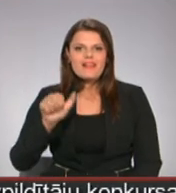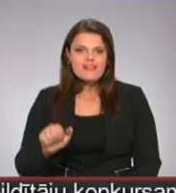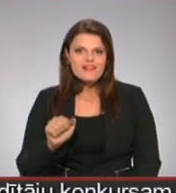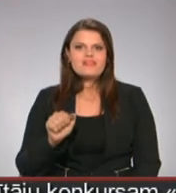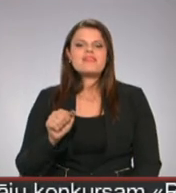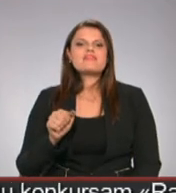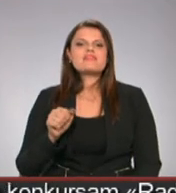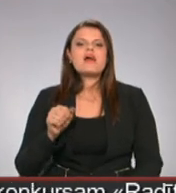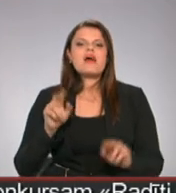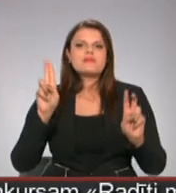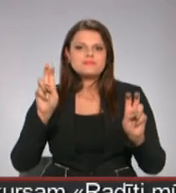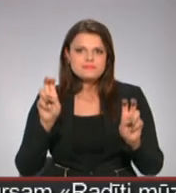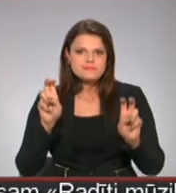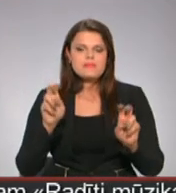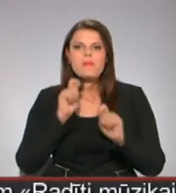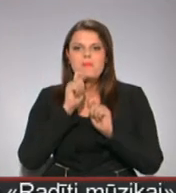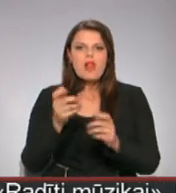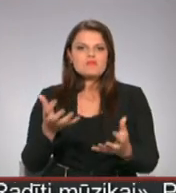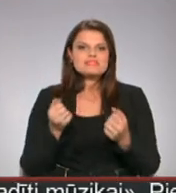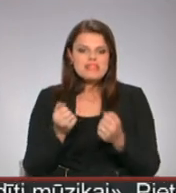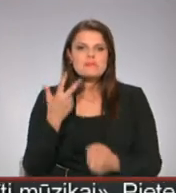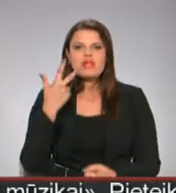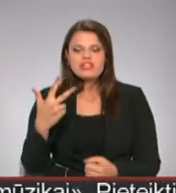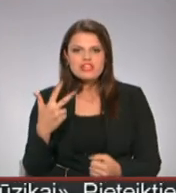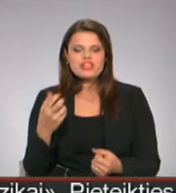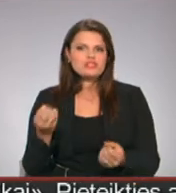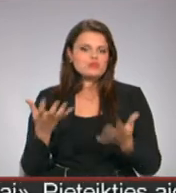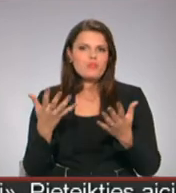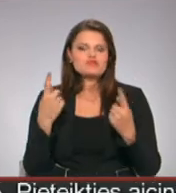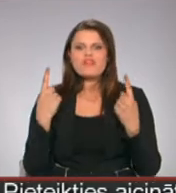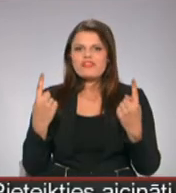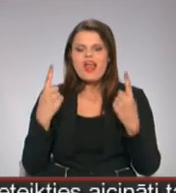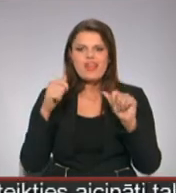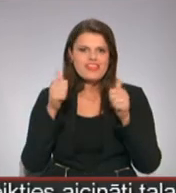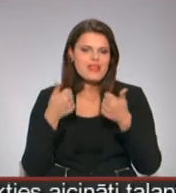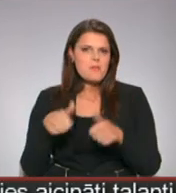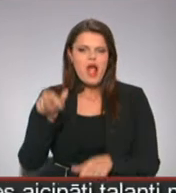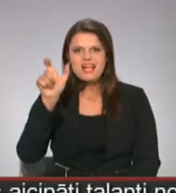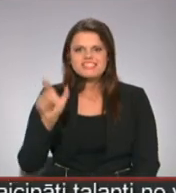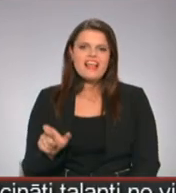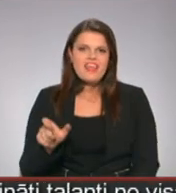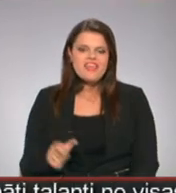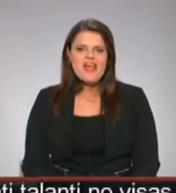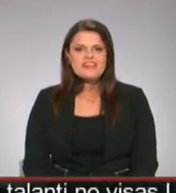Liepiņa un Helēnas Tangījevas Birznieces balvu saņēma trīs spoži un talantīgi mākslinieki.